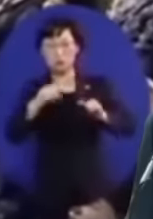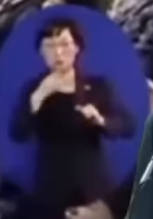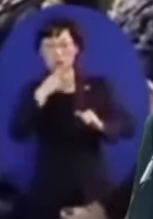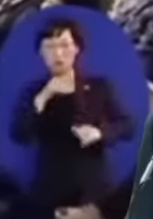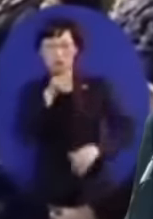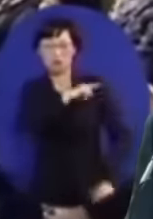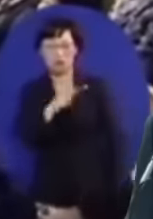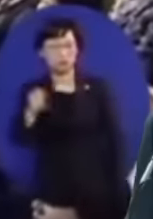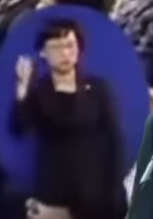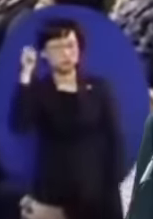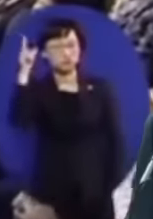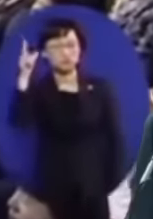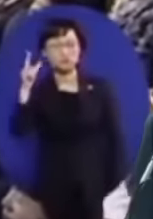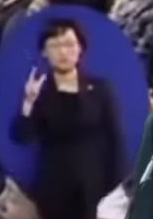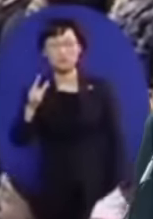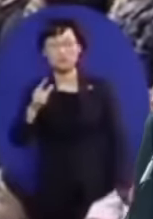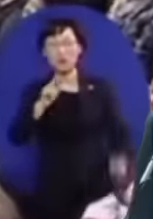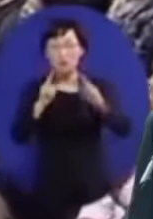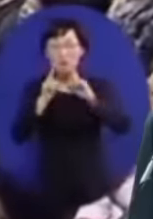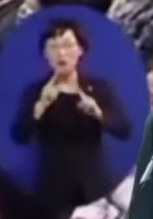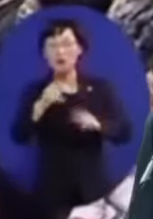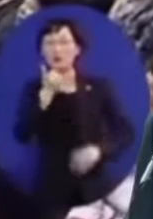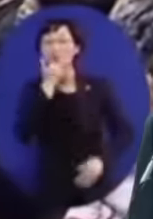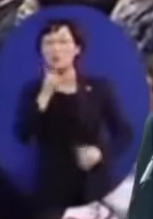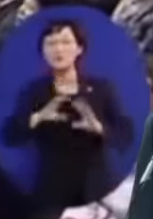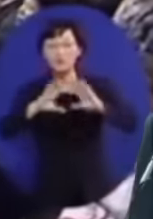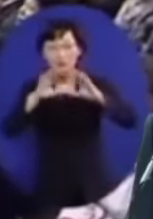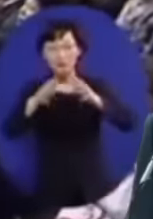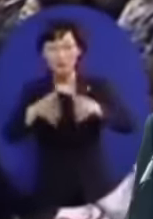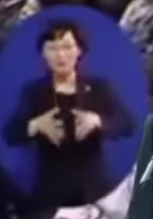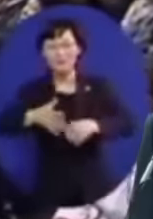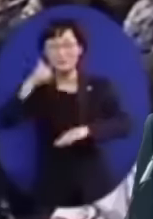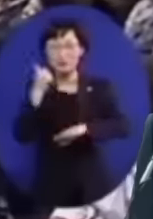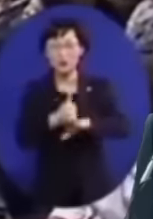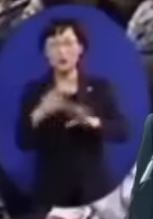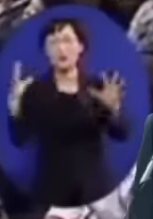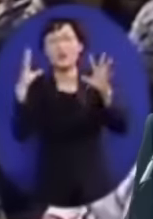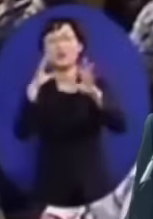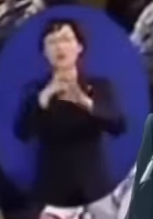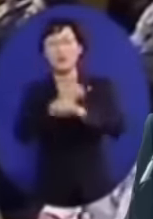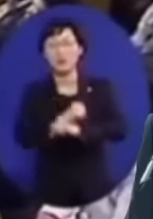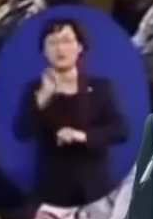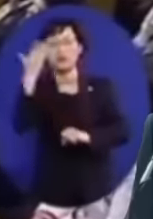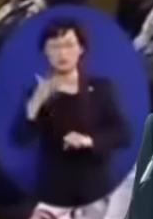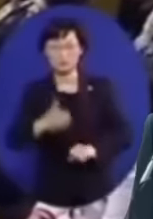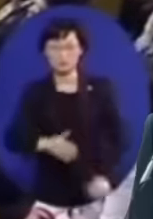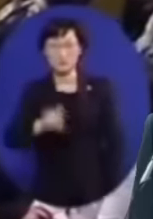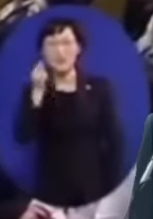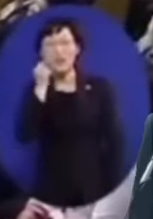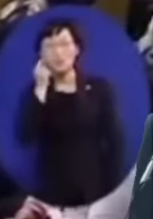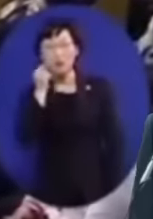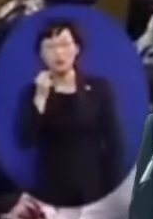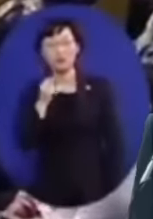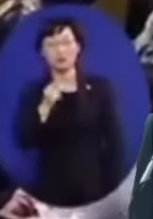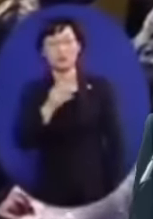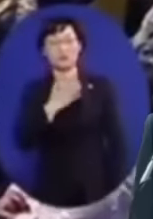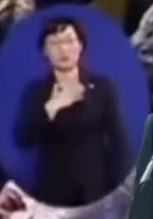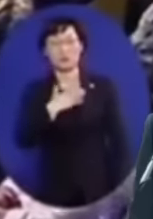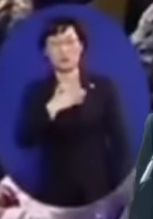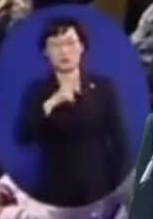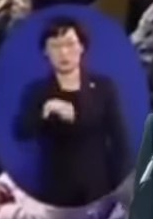민족이라고 주장하던 그 독일이 결국에는 패망했습니다. 일본은 자신들이 숭배하는